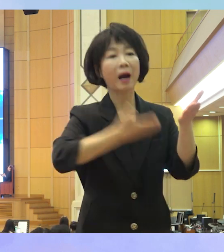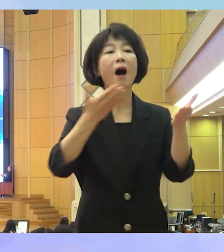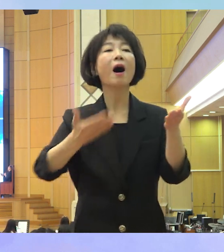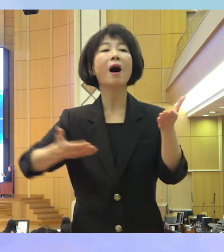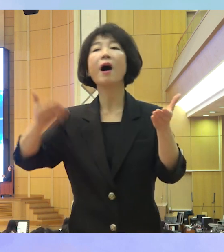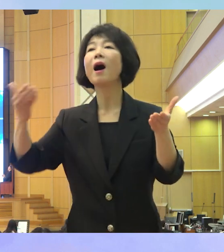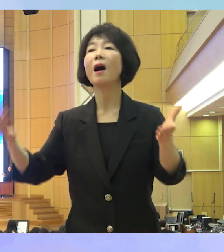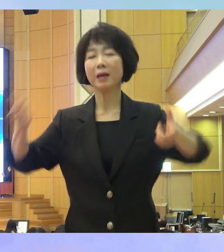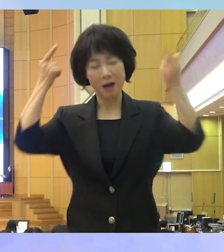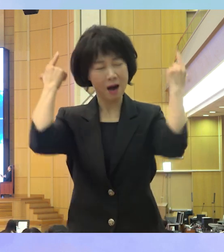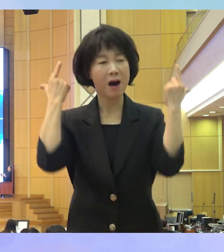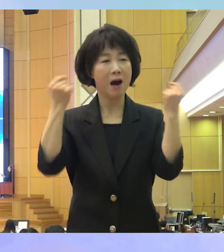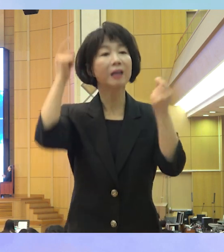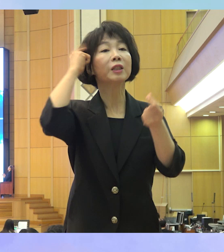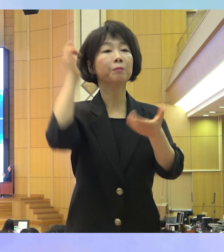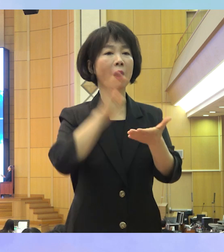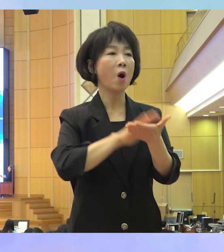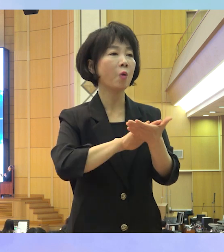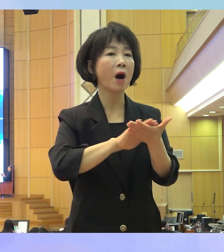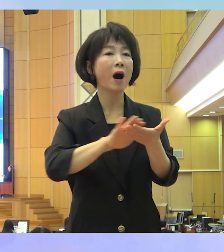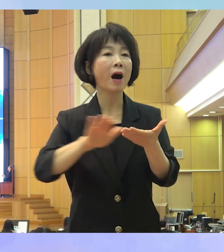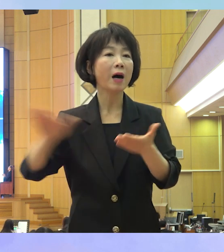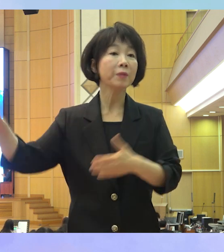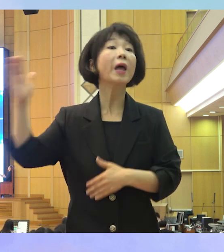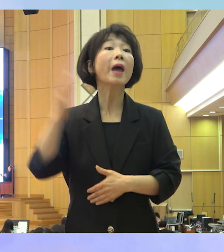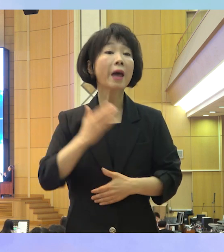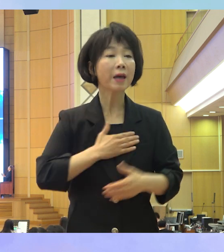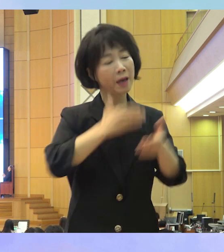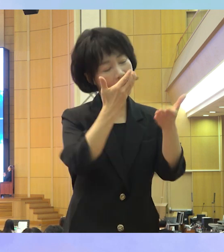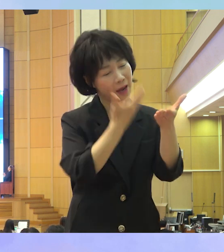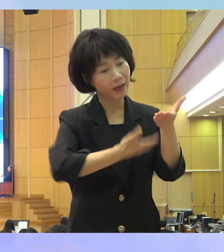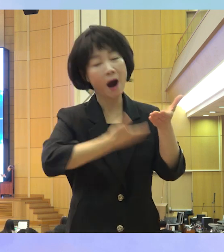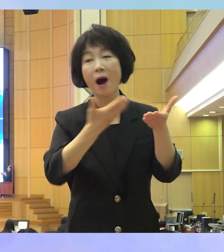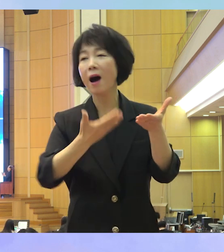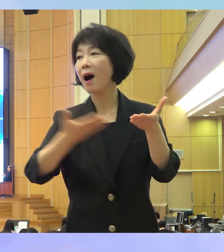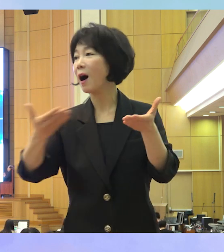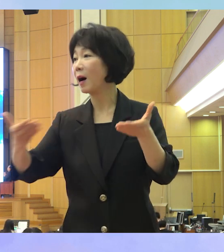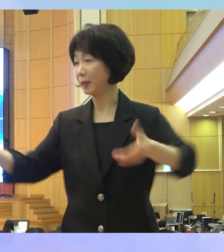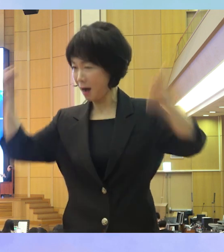내게 강같은 평화 내게